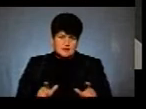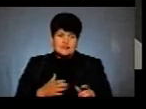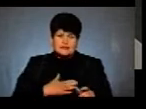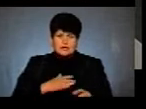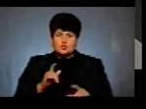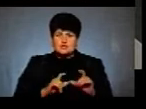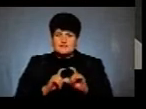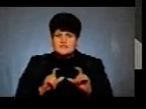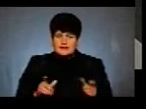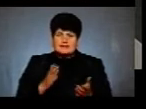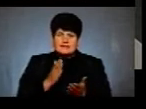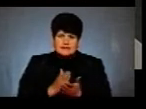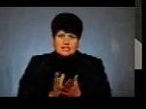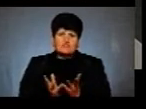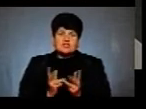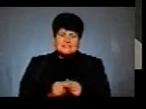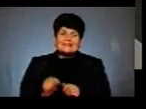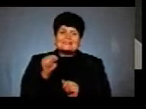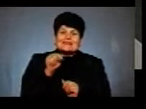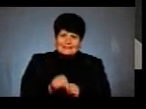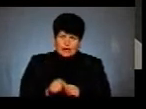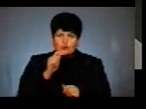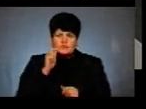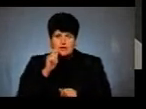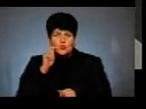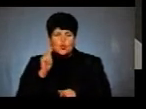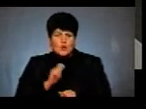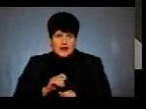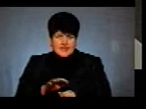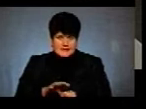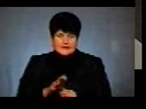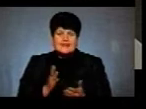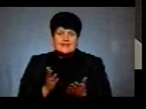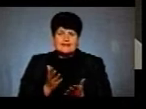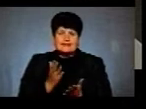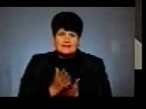університет є в числі тих університетів України, які, власне, є